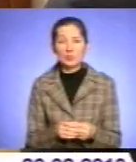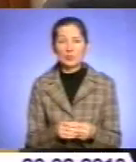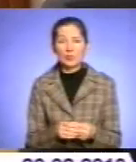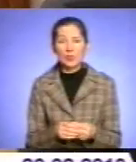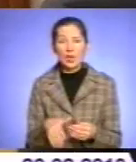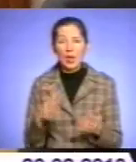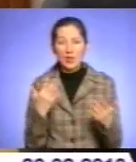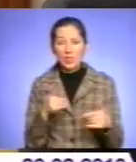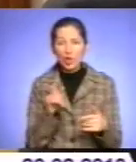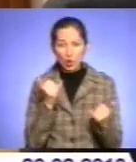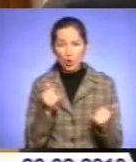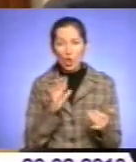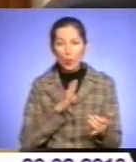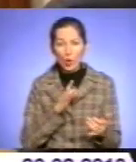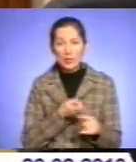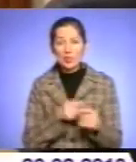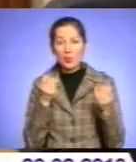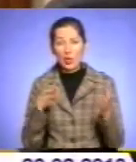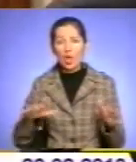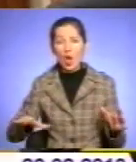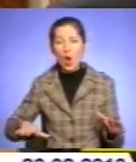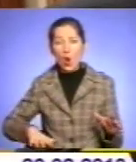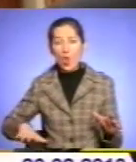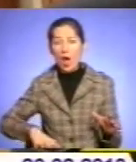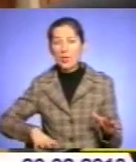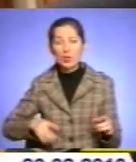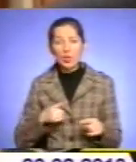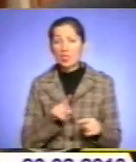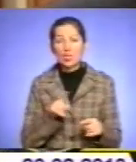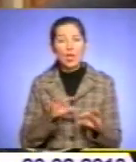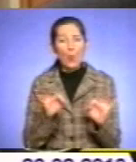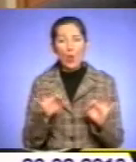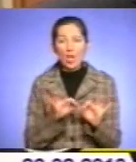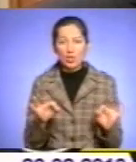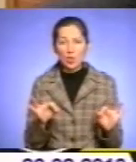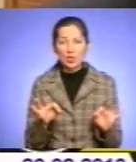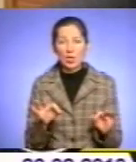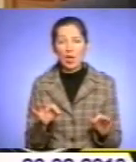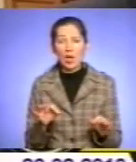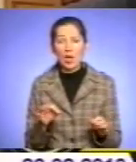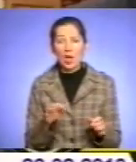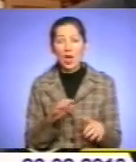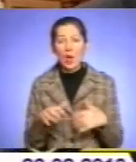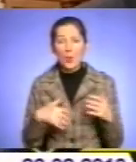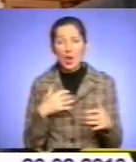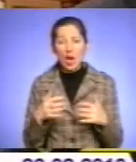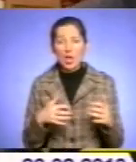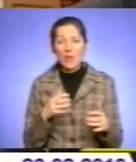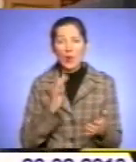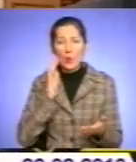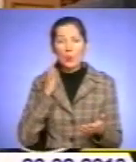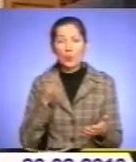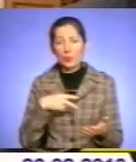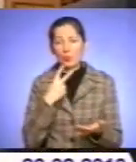Все, що сьогодні відбулося, це елементарне хуліганство. Інакше воно не трактується. Імітація бурхливої політичної